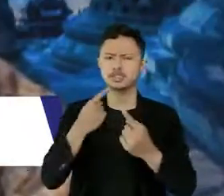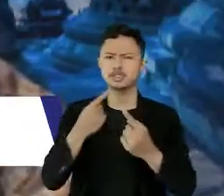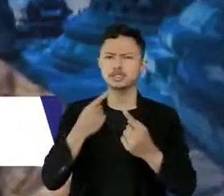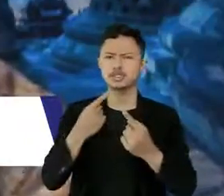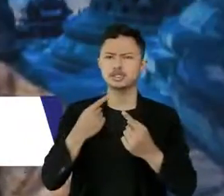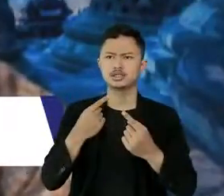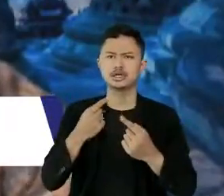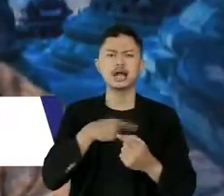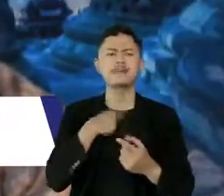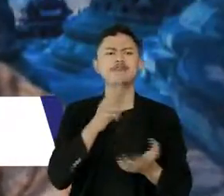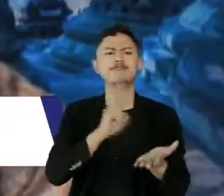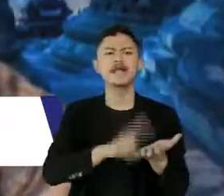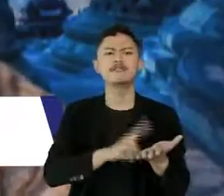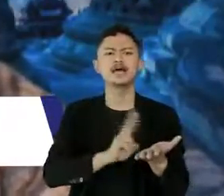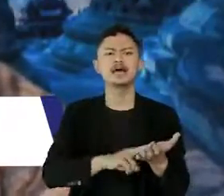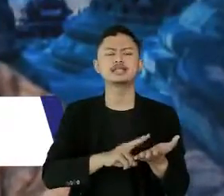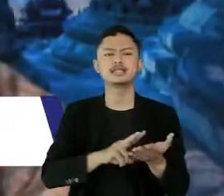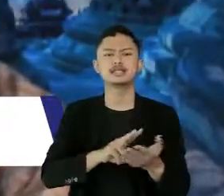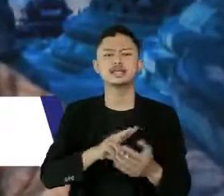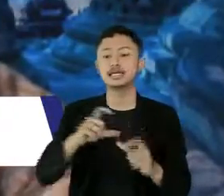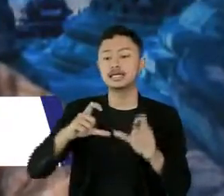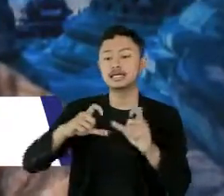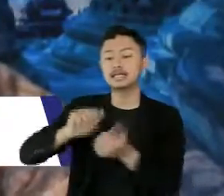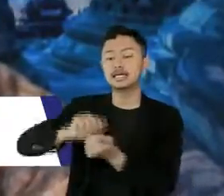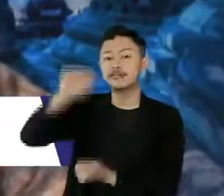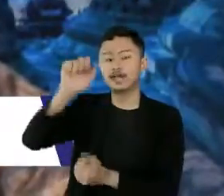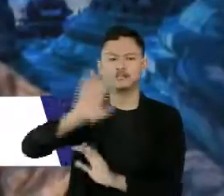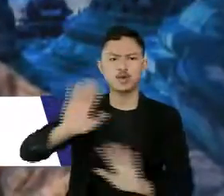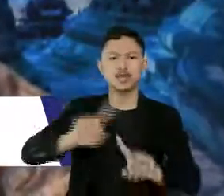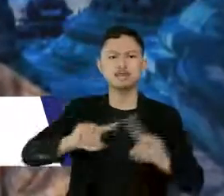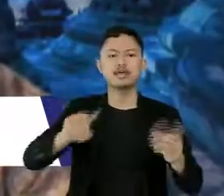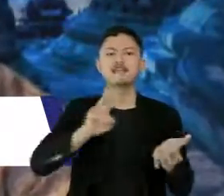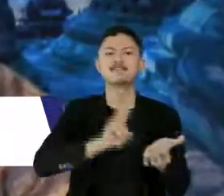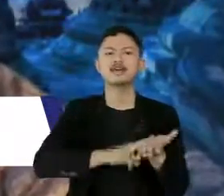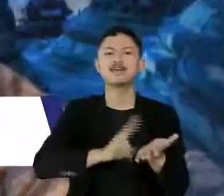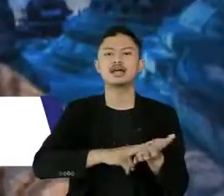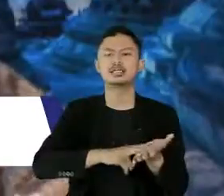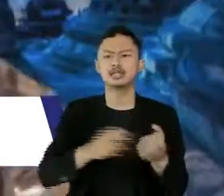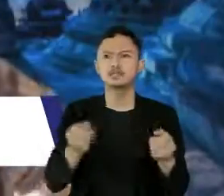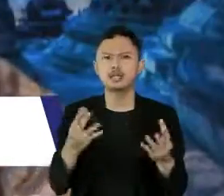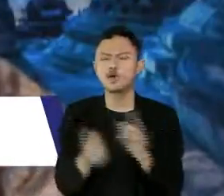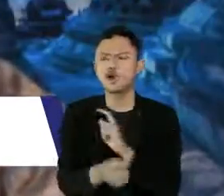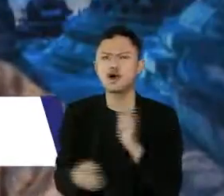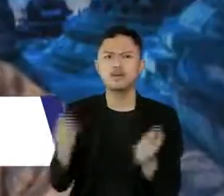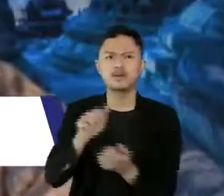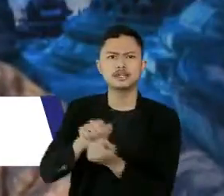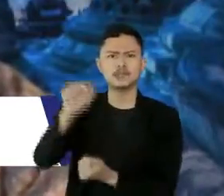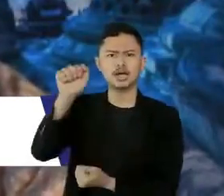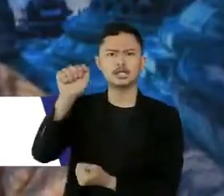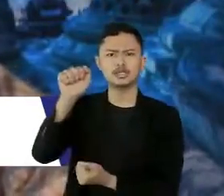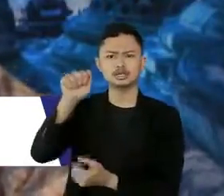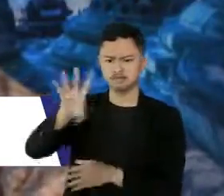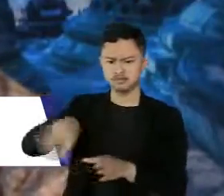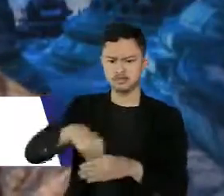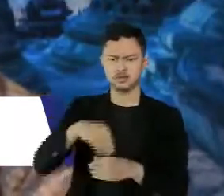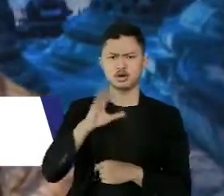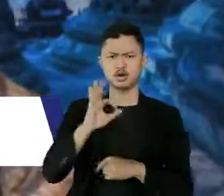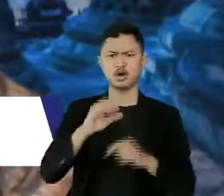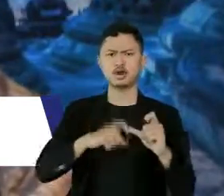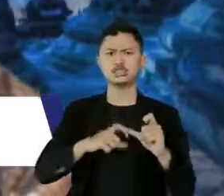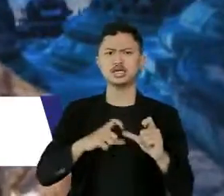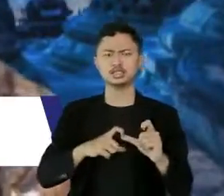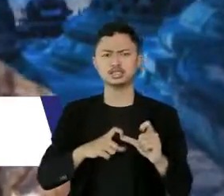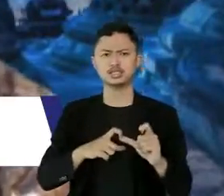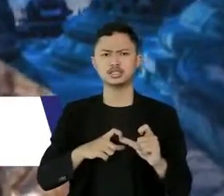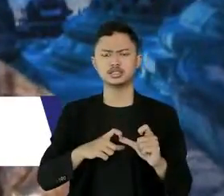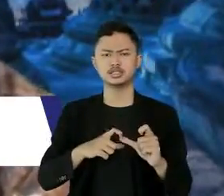kita bicaranya verifikasi, tidak sertifikasi. Dari awal itu nanti berubah jadi sertifikasi, mau masuk OSS, single